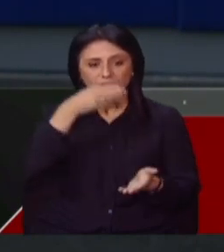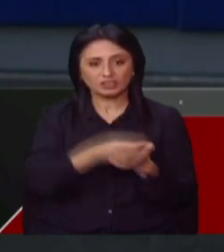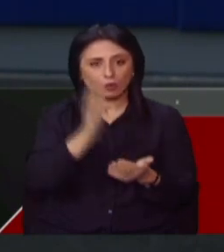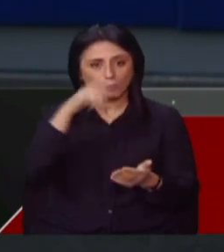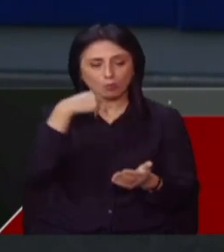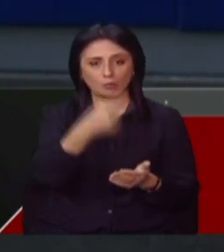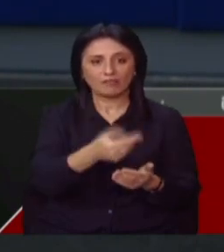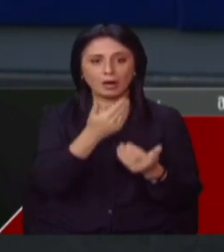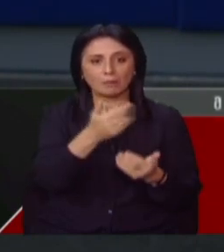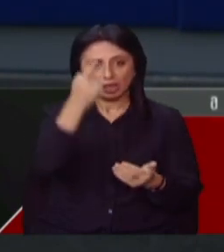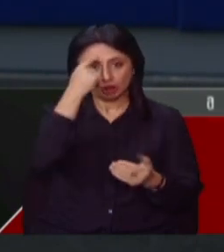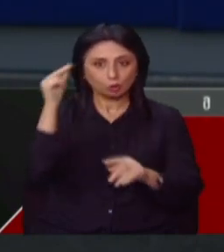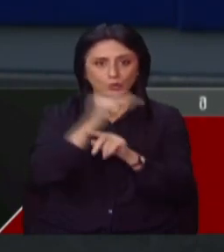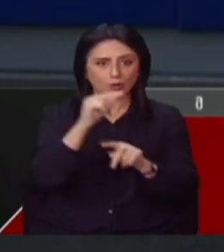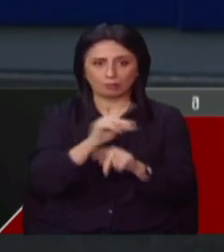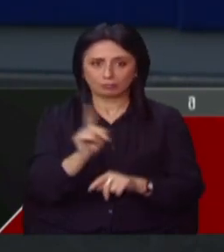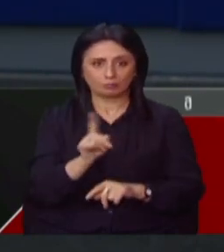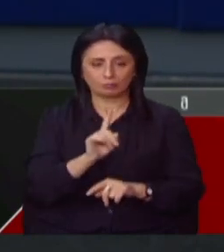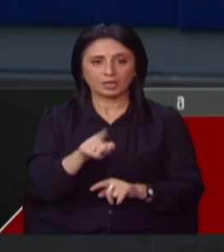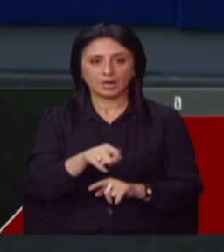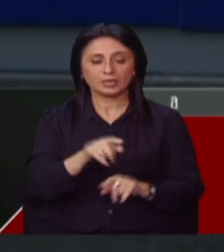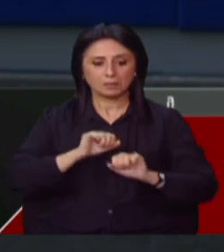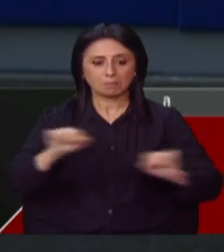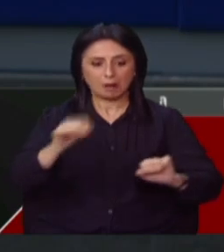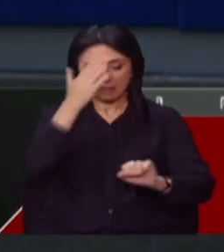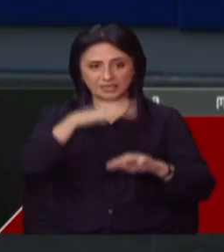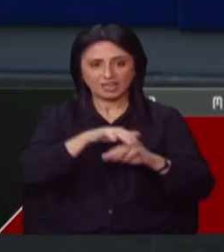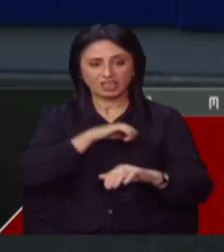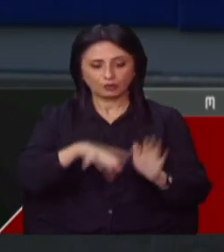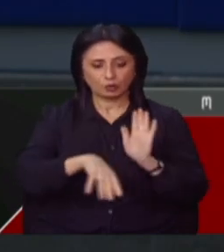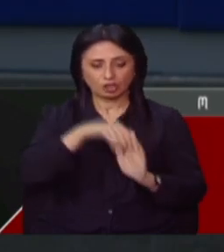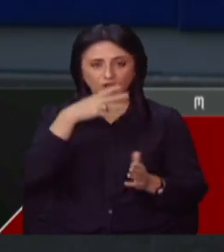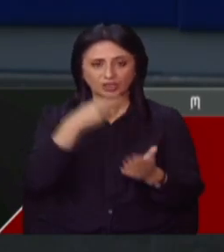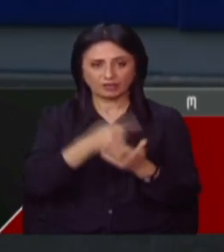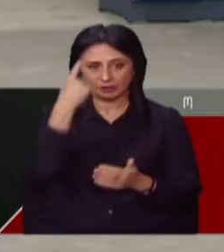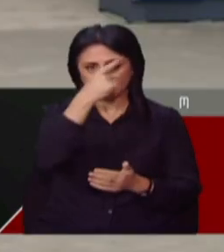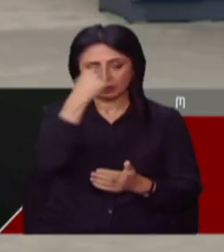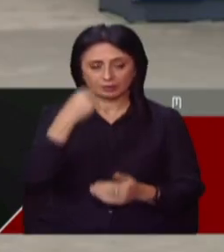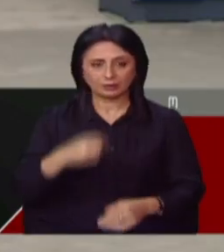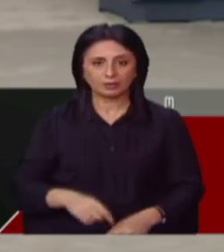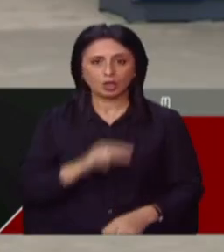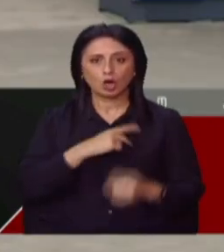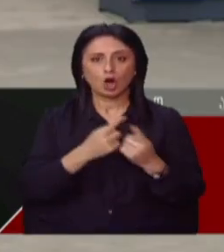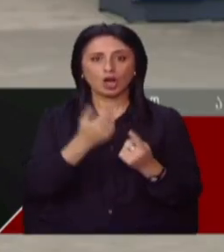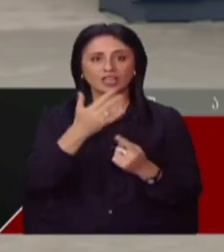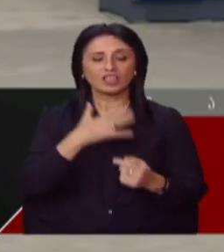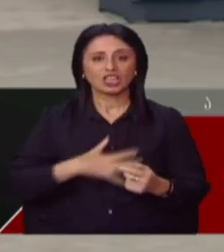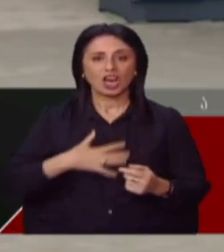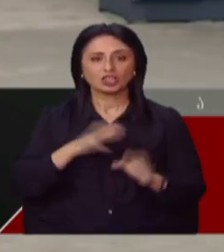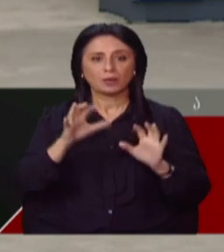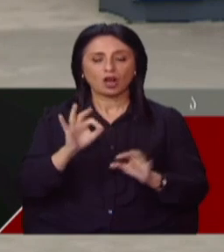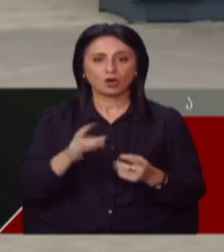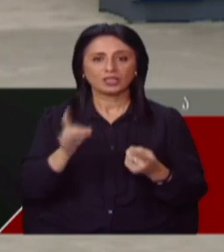თავიანთი მომავალი. მათ ჭკუა არ უნდა ვასწავლოთ. ეს მამაციერი თავად აირჩევს თავის ბედს. კოლეგებო, თქვენი აღშფოთება